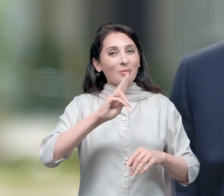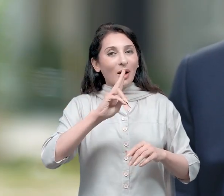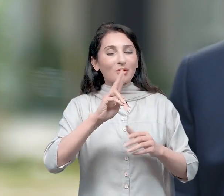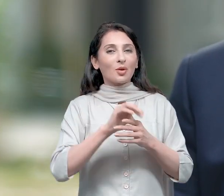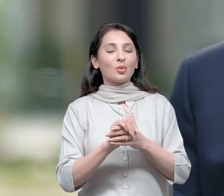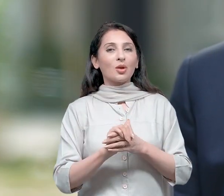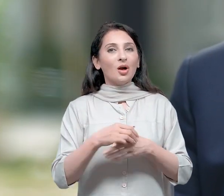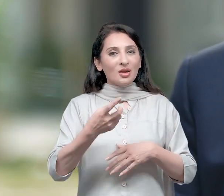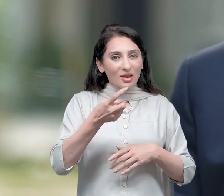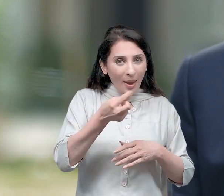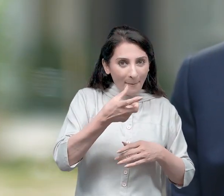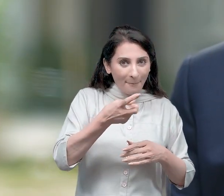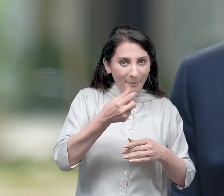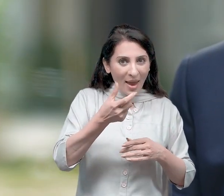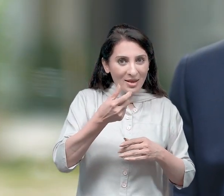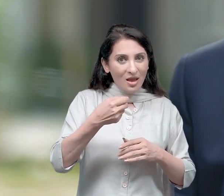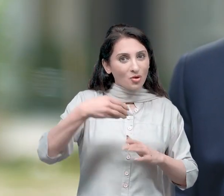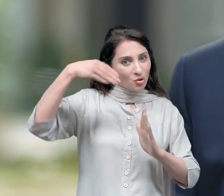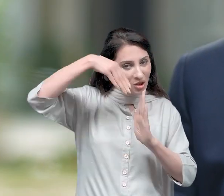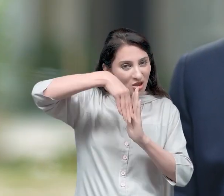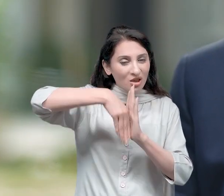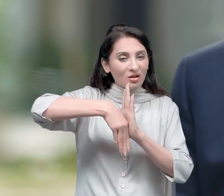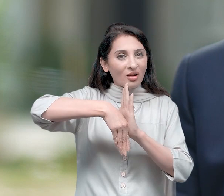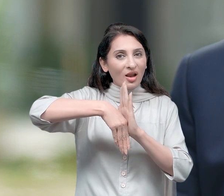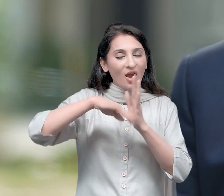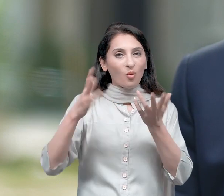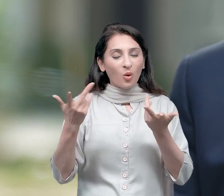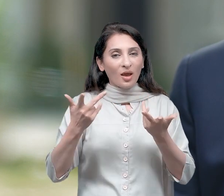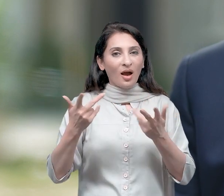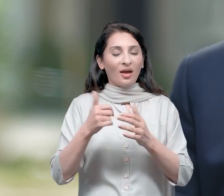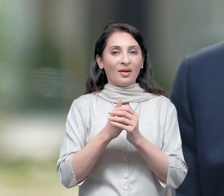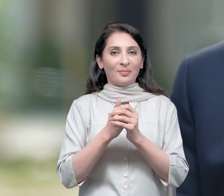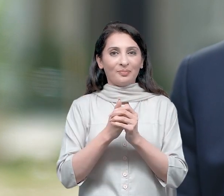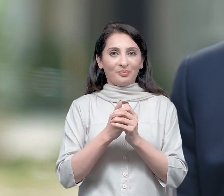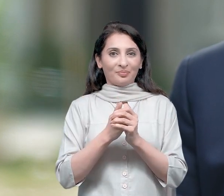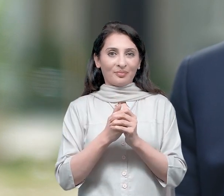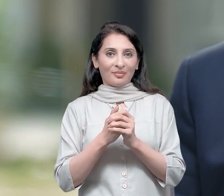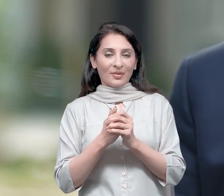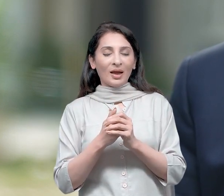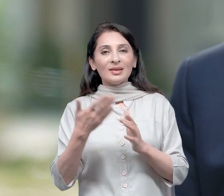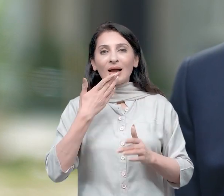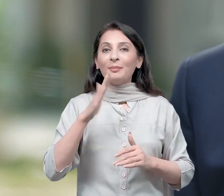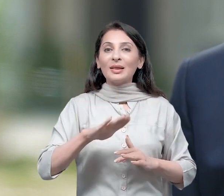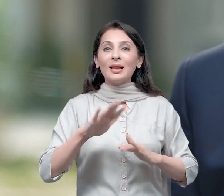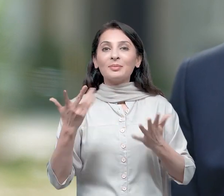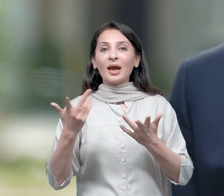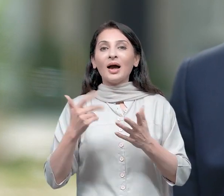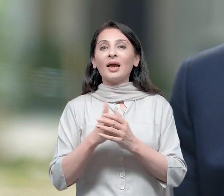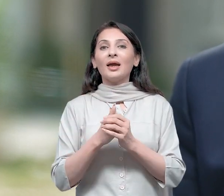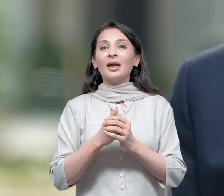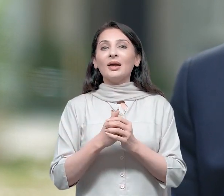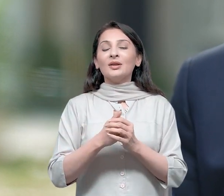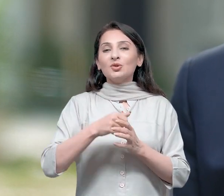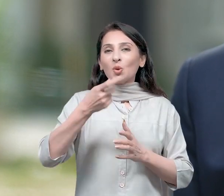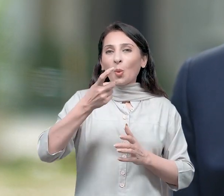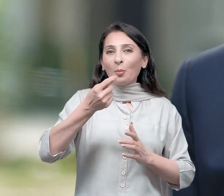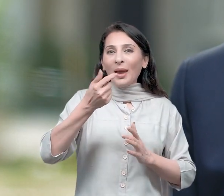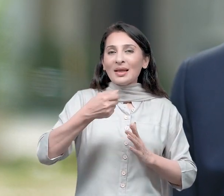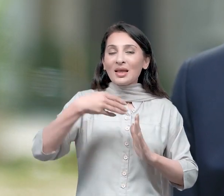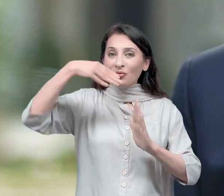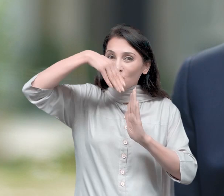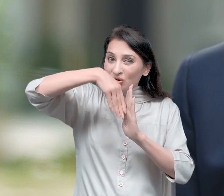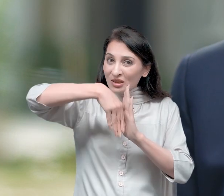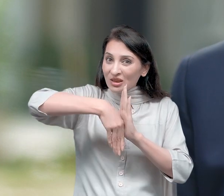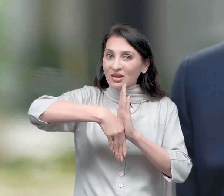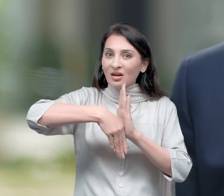Devaluation of a currency basically means کہ اس کی جو قدر ہے، جو اس کی